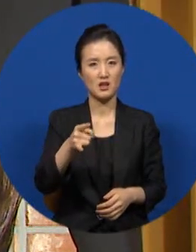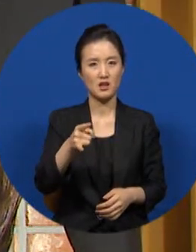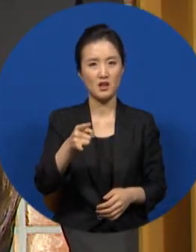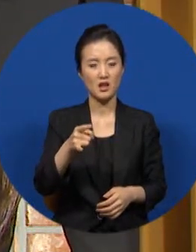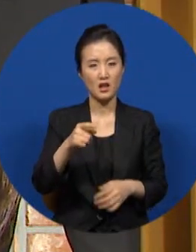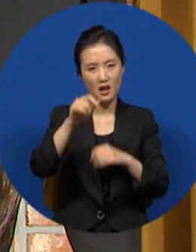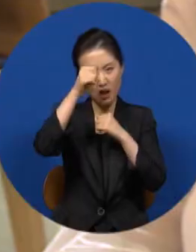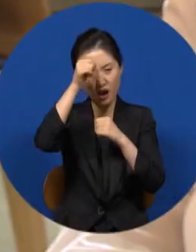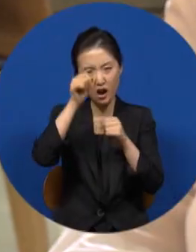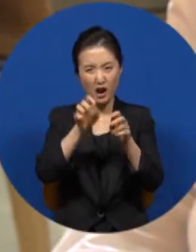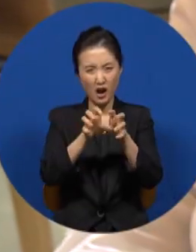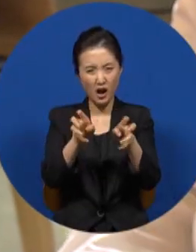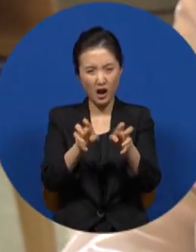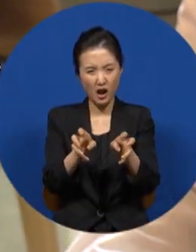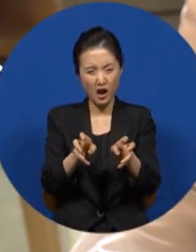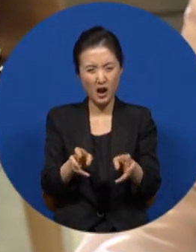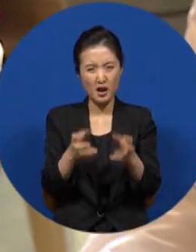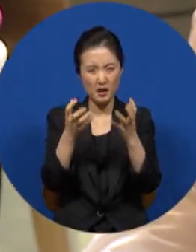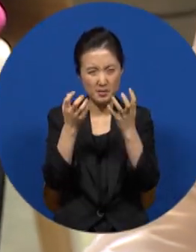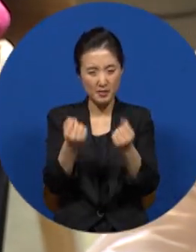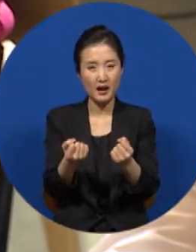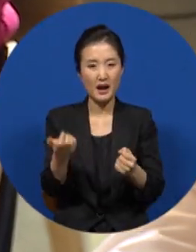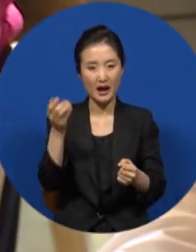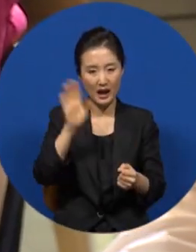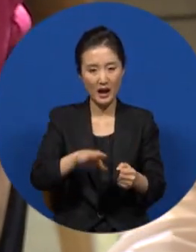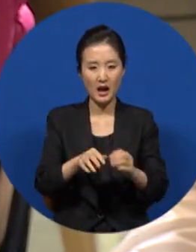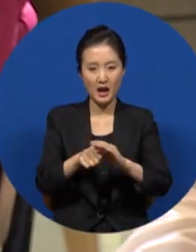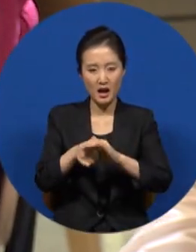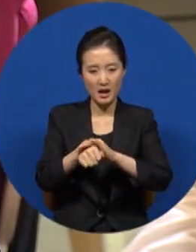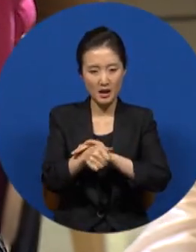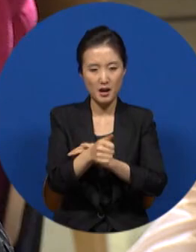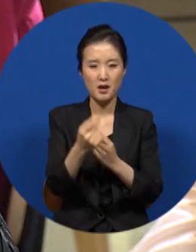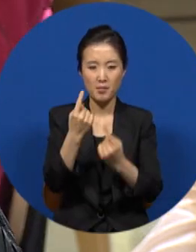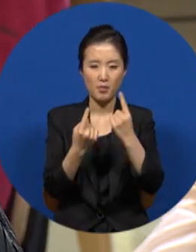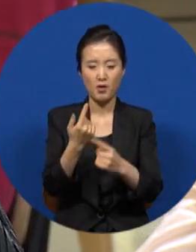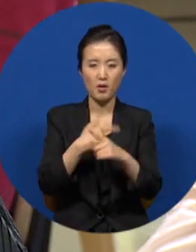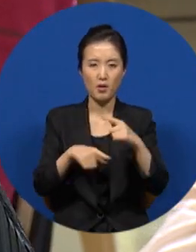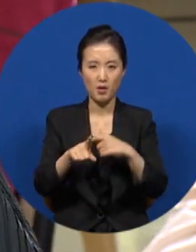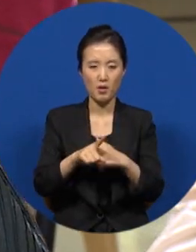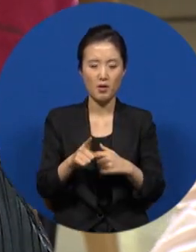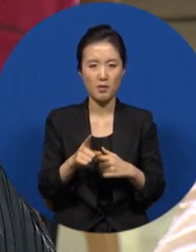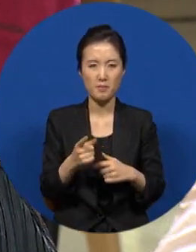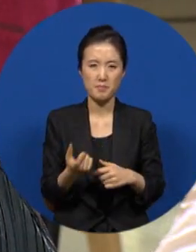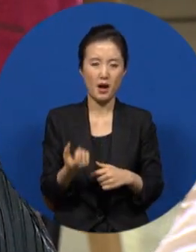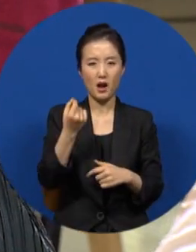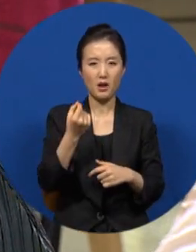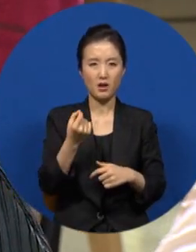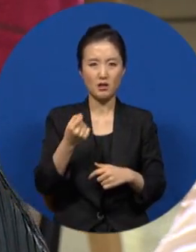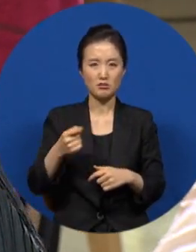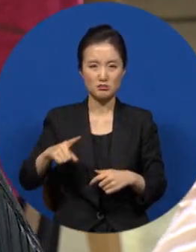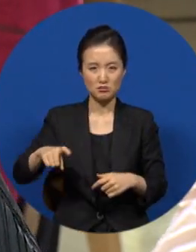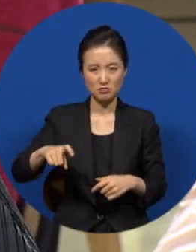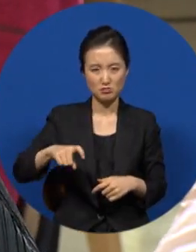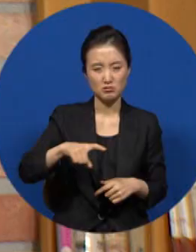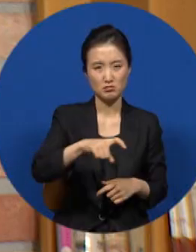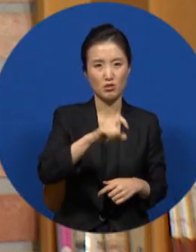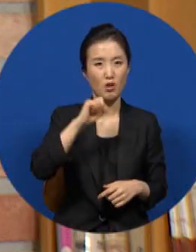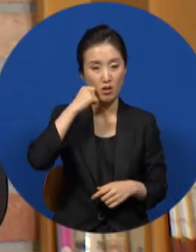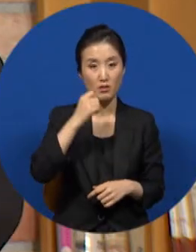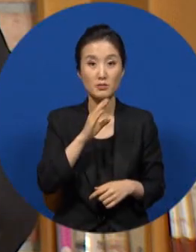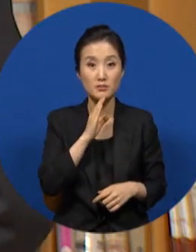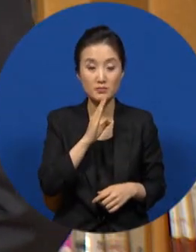다리가 100개나 되더라도 뱀보다 딸 빨리 달릴 수가 없더라. 낡은 날개가 쇠보다 더 큰데도 못 날더라.